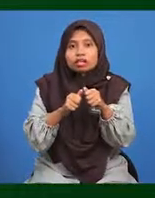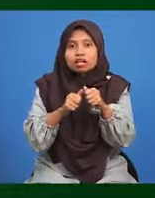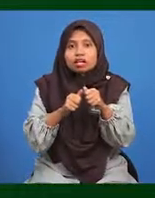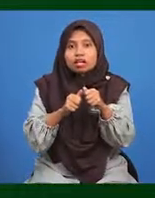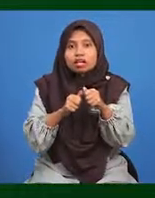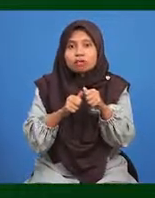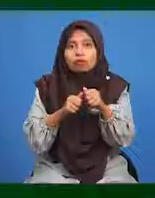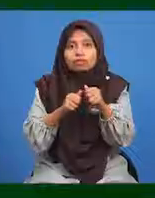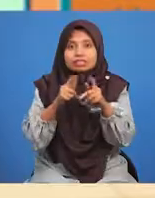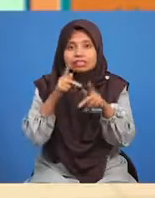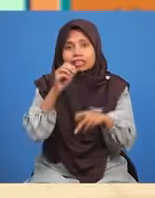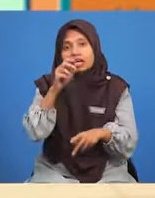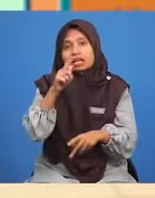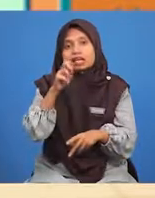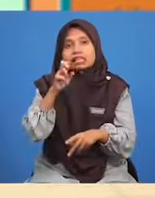betul.